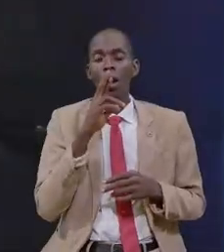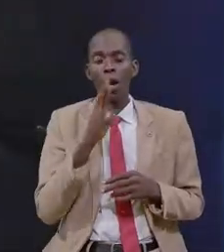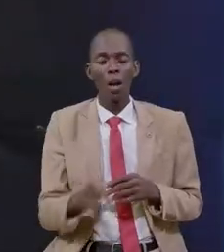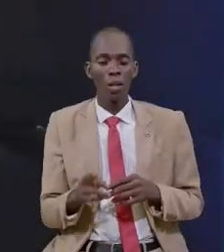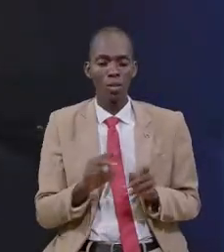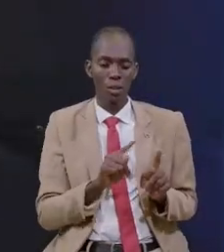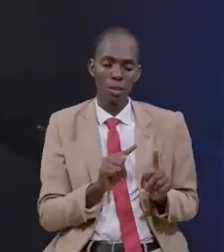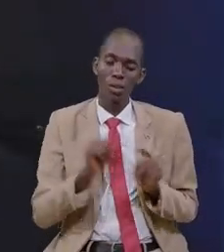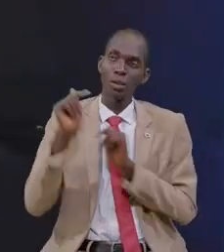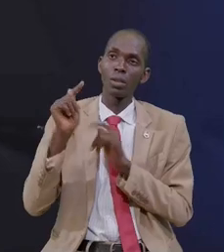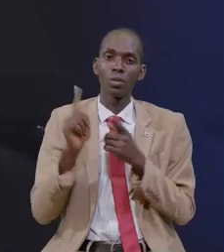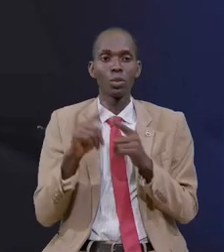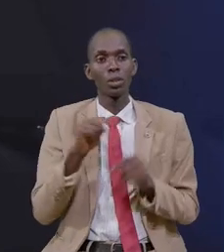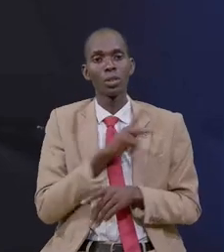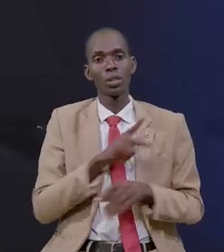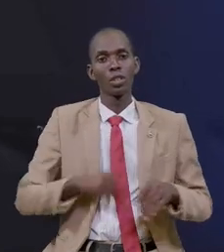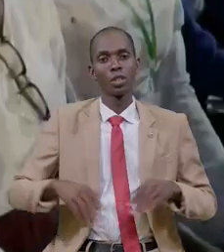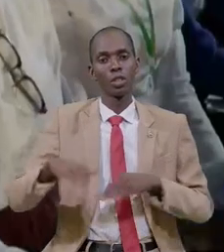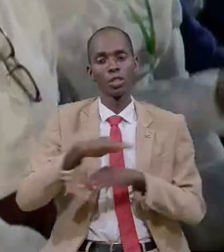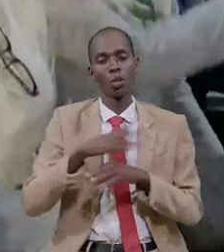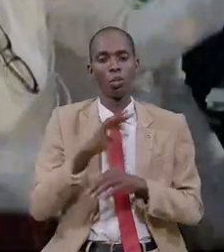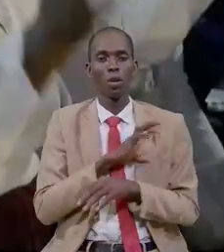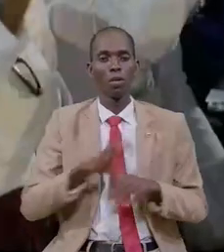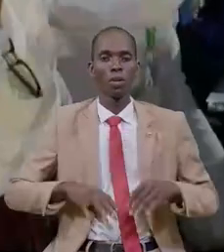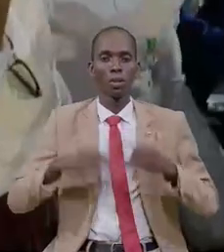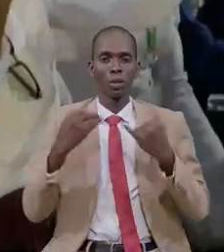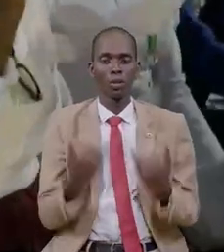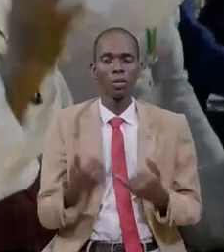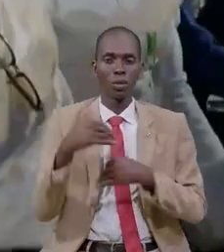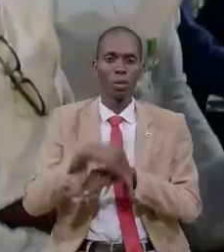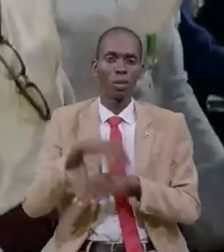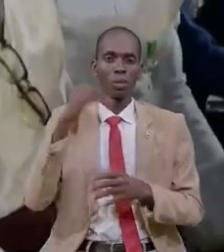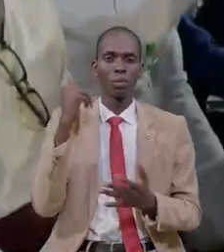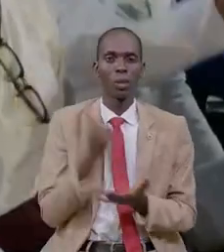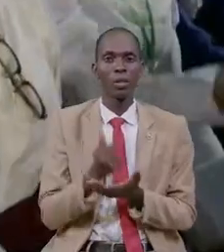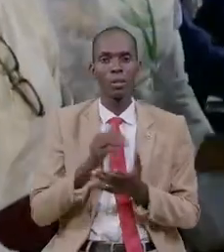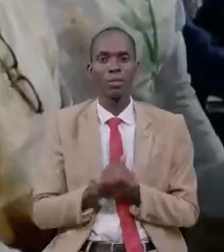Fils de Christ ce soir. Amen!